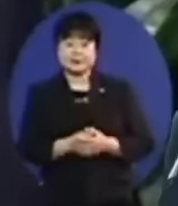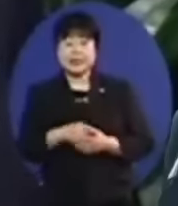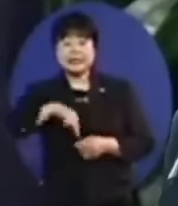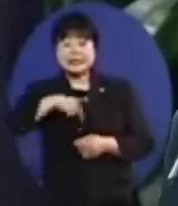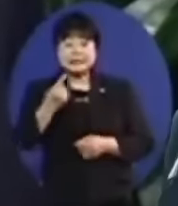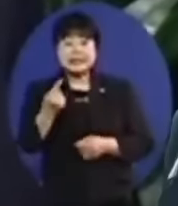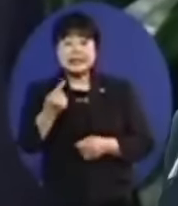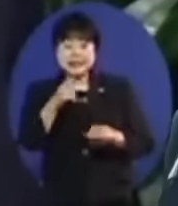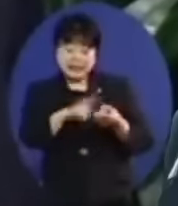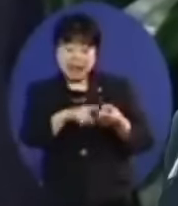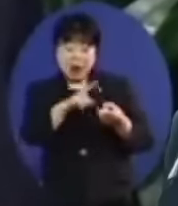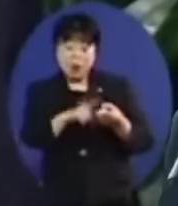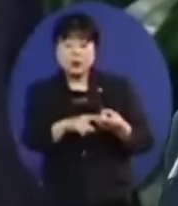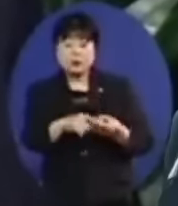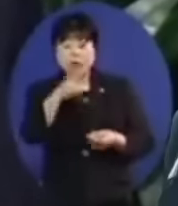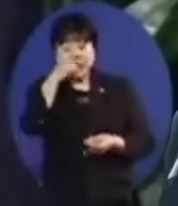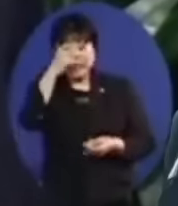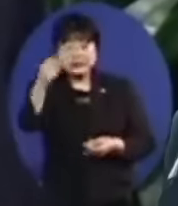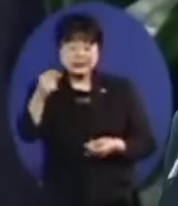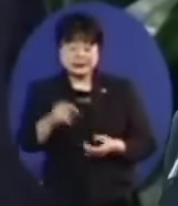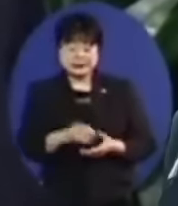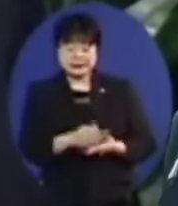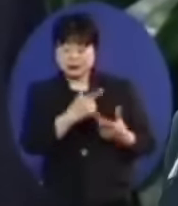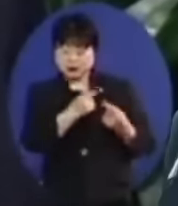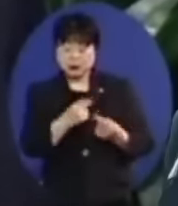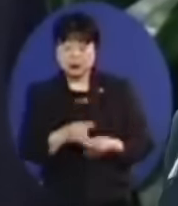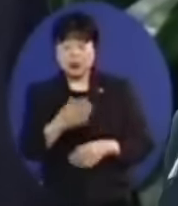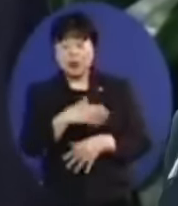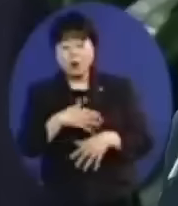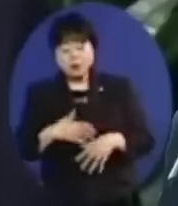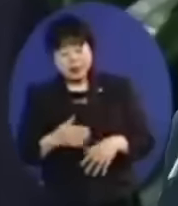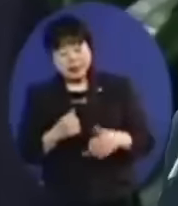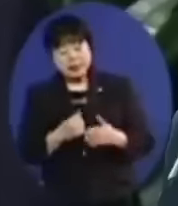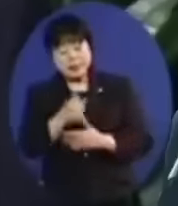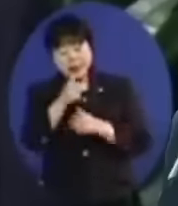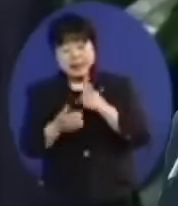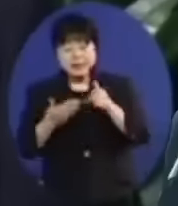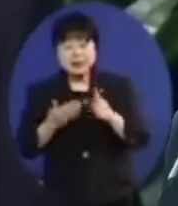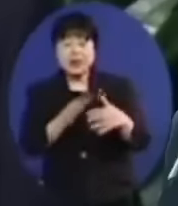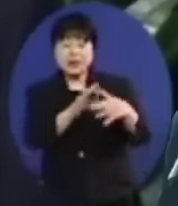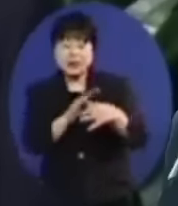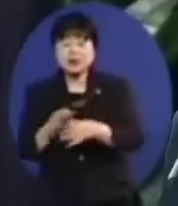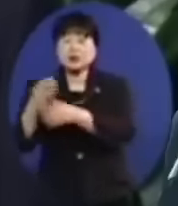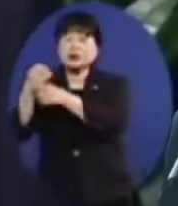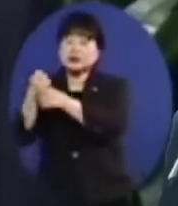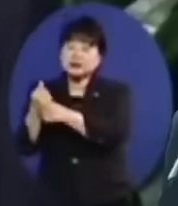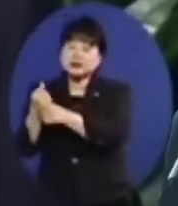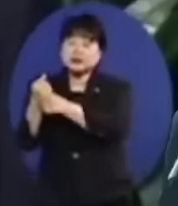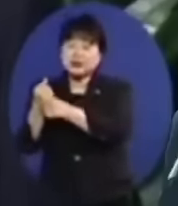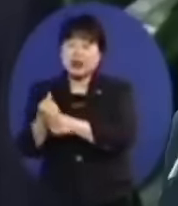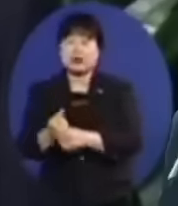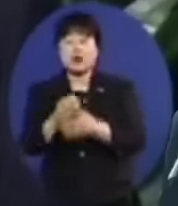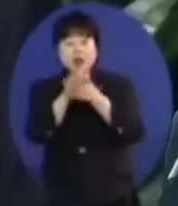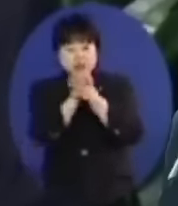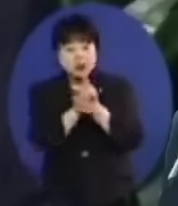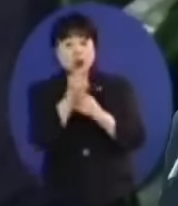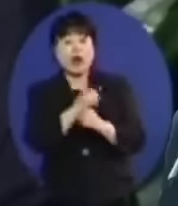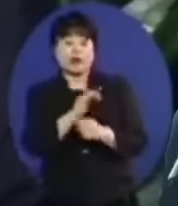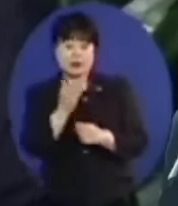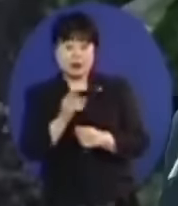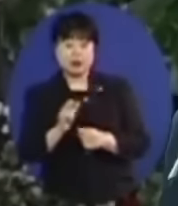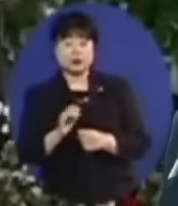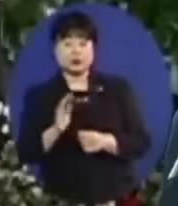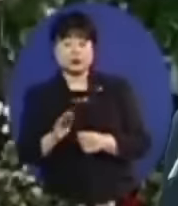자기에 닿은 큰 가시였습니다. 몸이 약하니까 하나님께 끊임없이 의지해야 되고 기도해야 됐습니다.